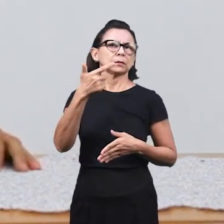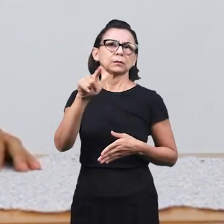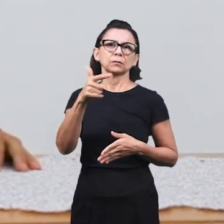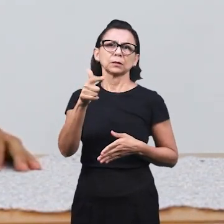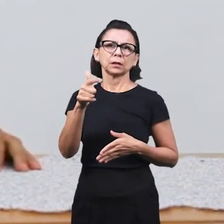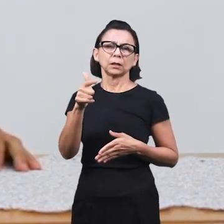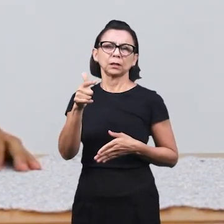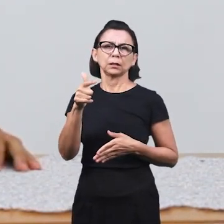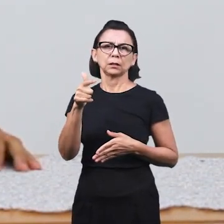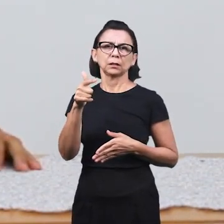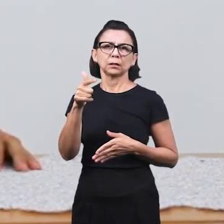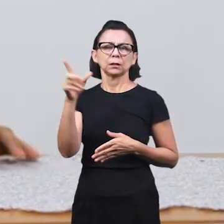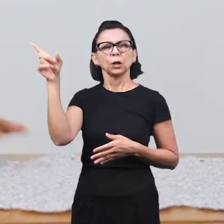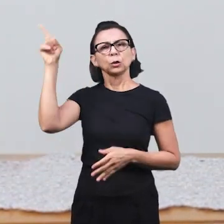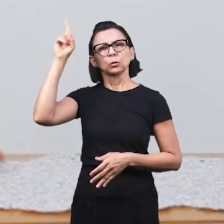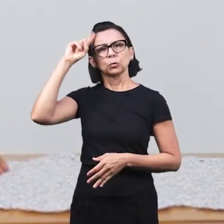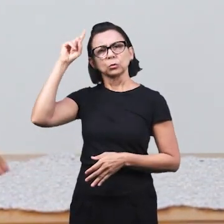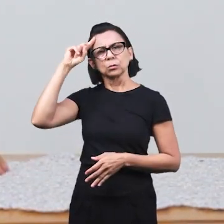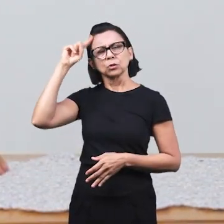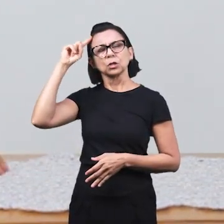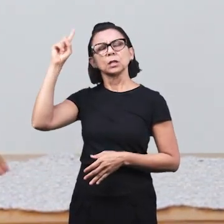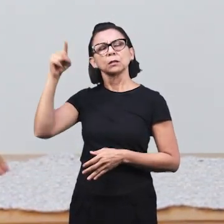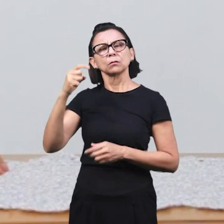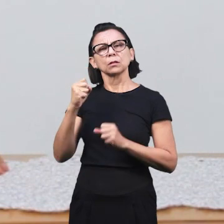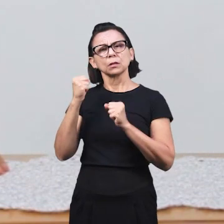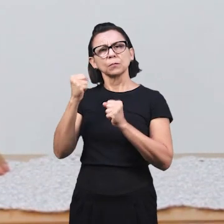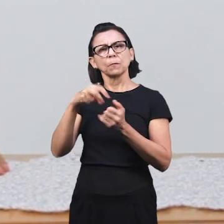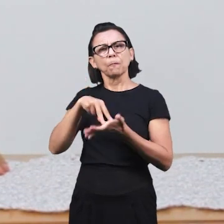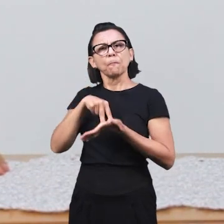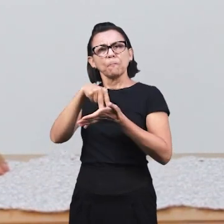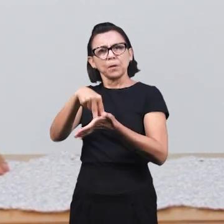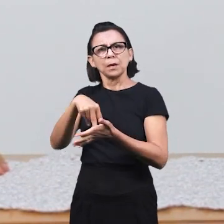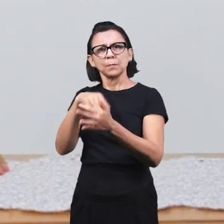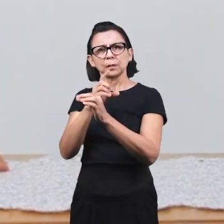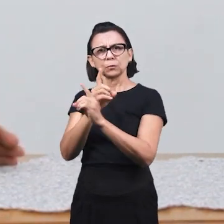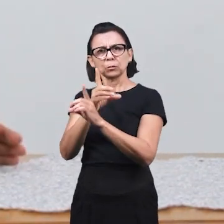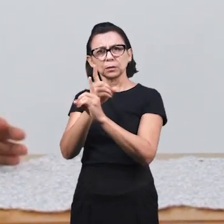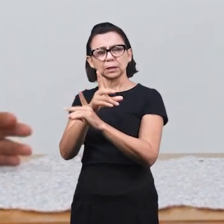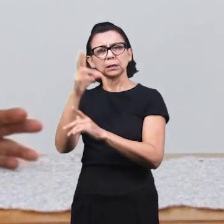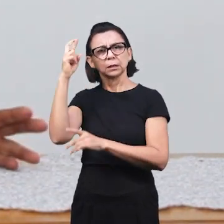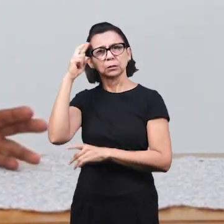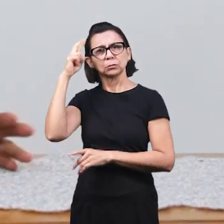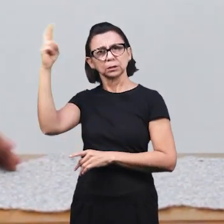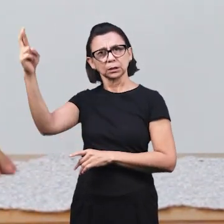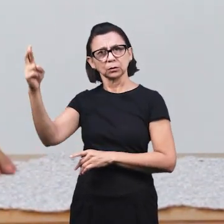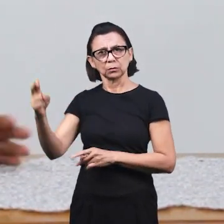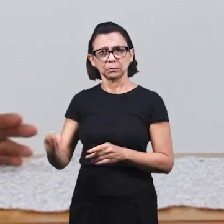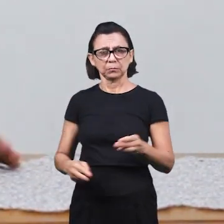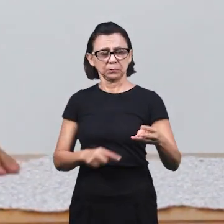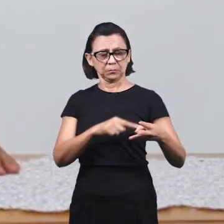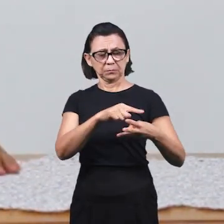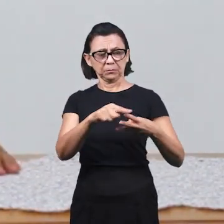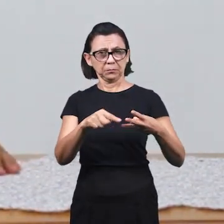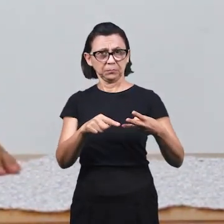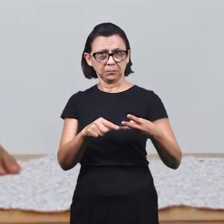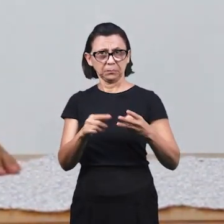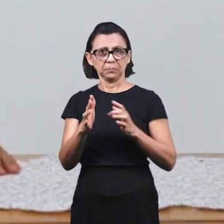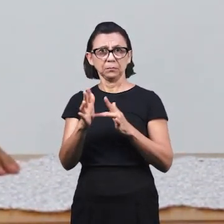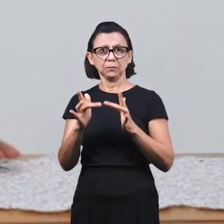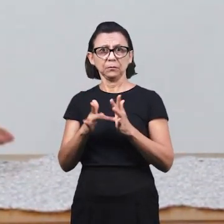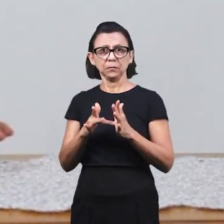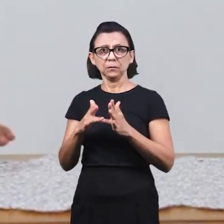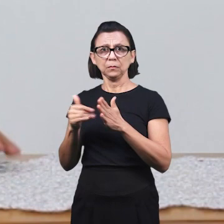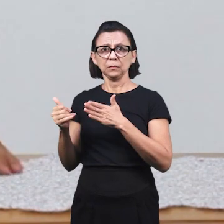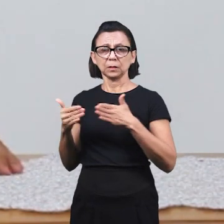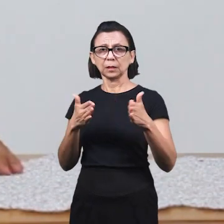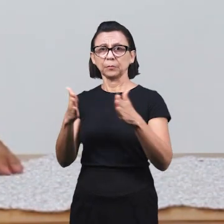ноги, они не колеблются, потому что с каждым днем мы укрепляемся в доктрине Всевышнего Бога.